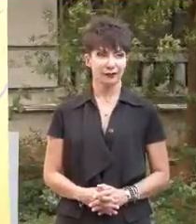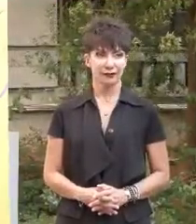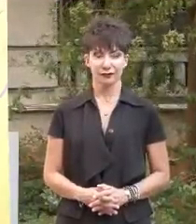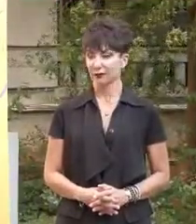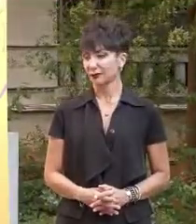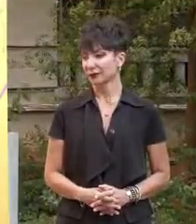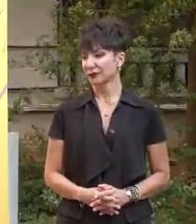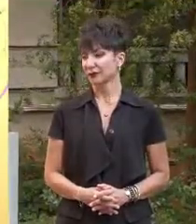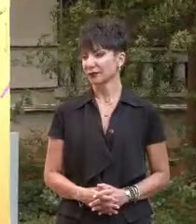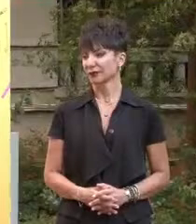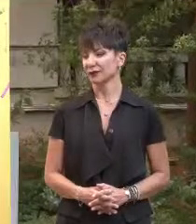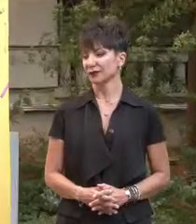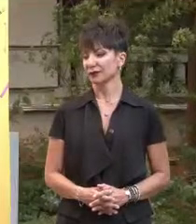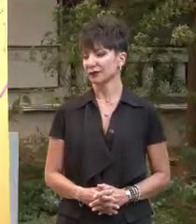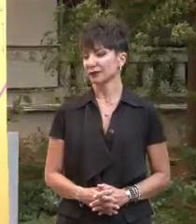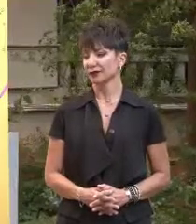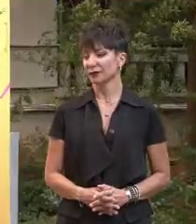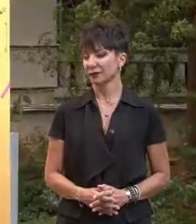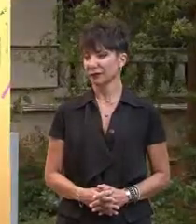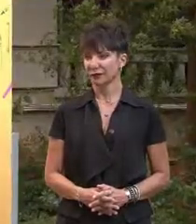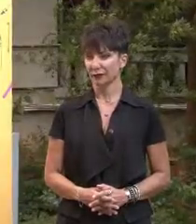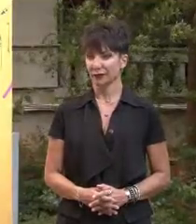Γράψε το έτσι.